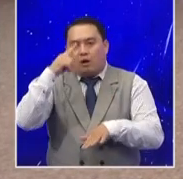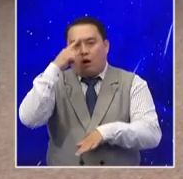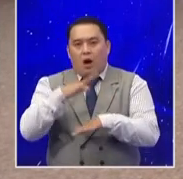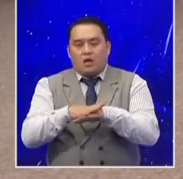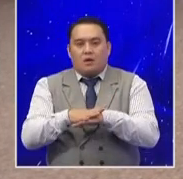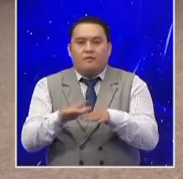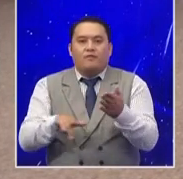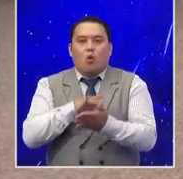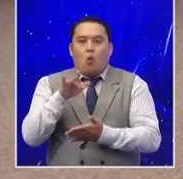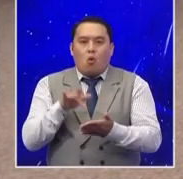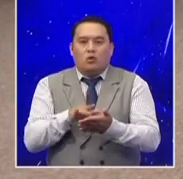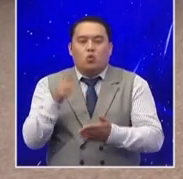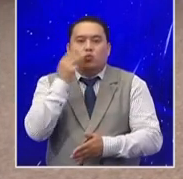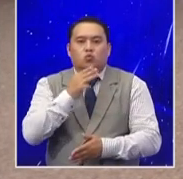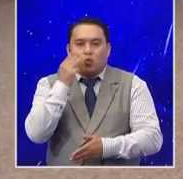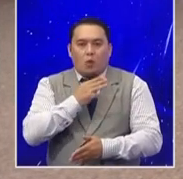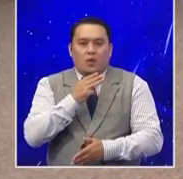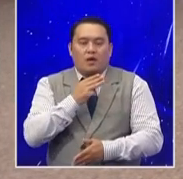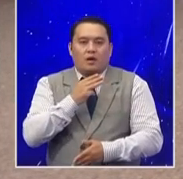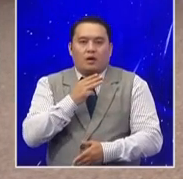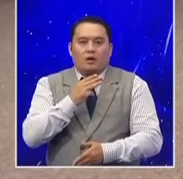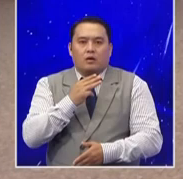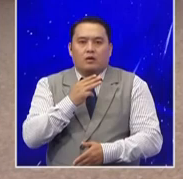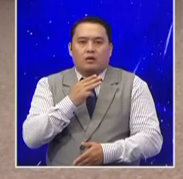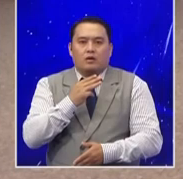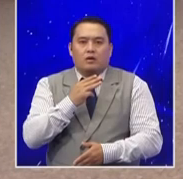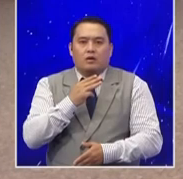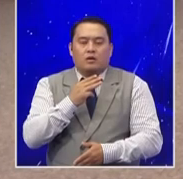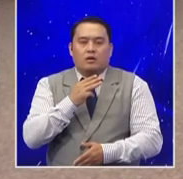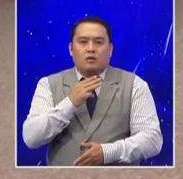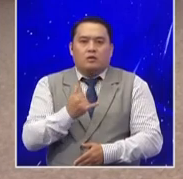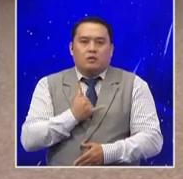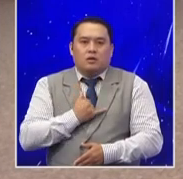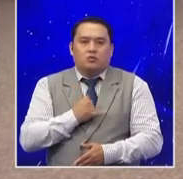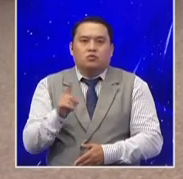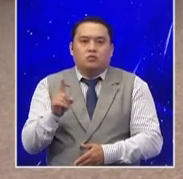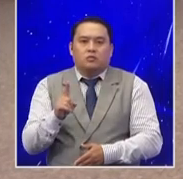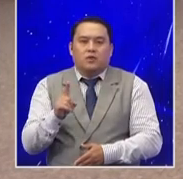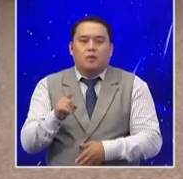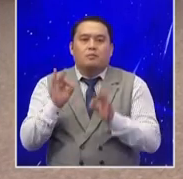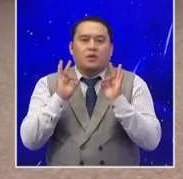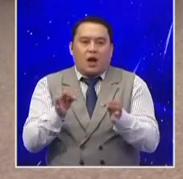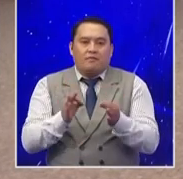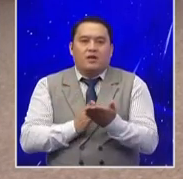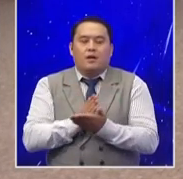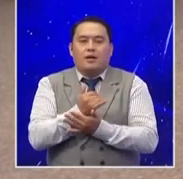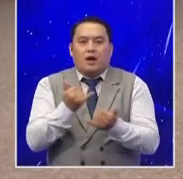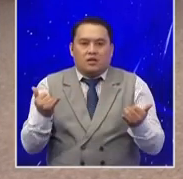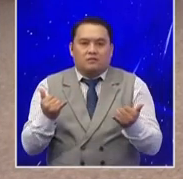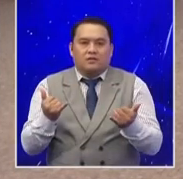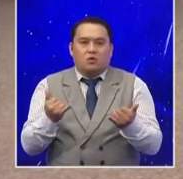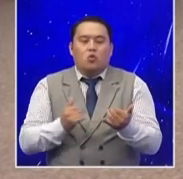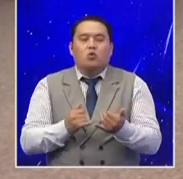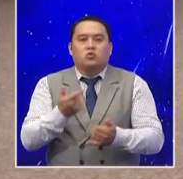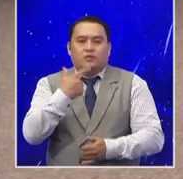Есть акимы городов, допустим, Уштоби сидит тоже в открытом пространстве, дабы, допустим, правильно оказывать